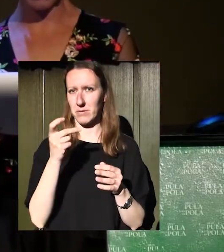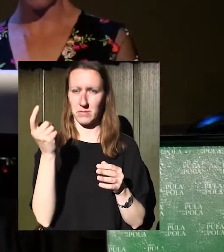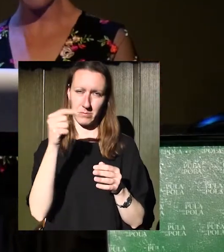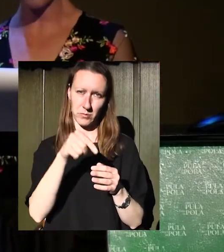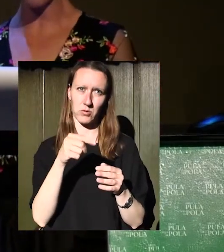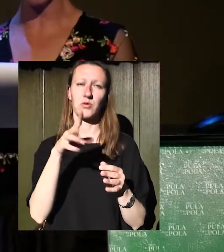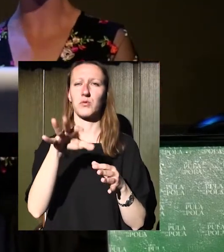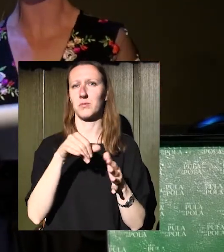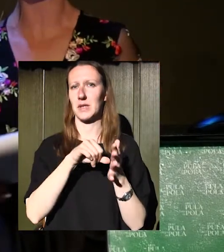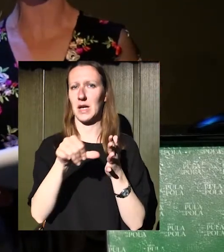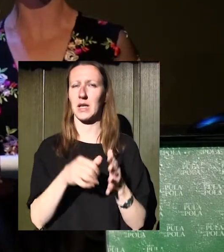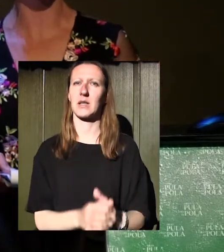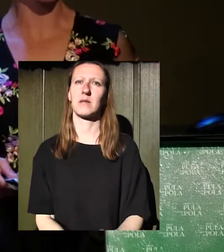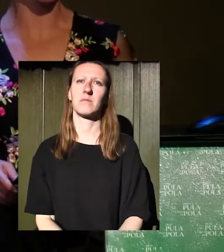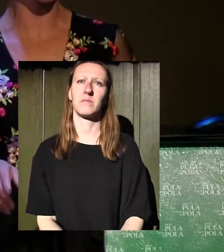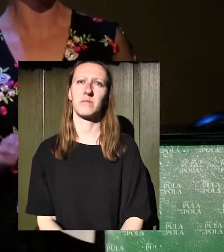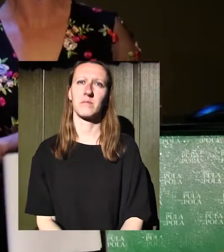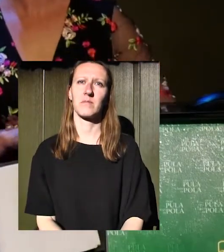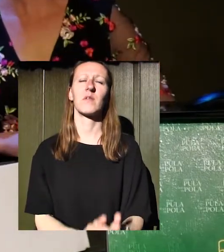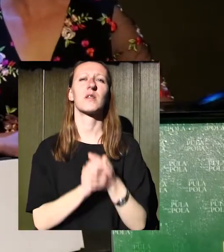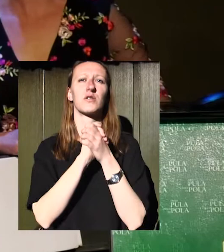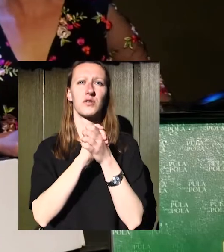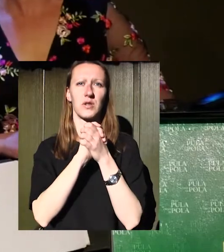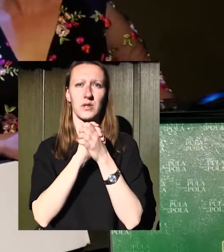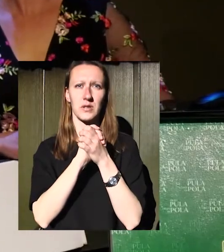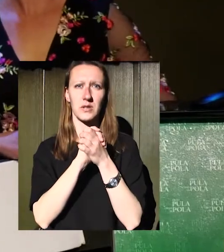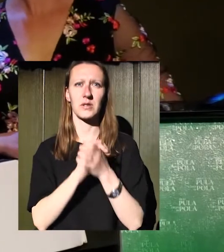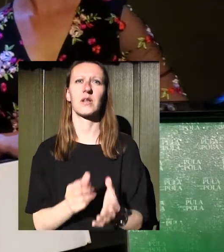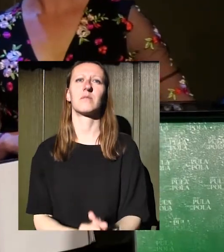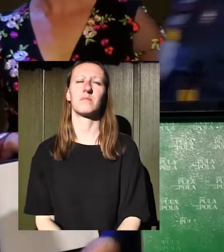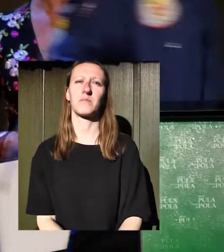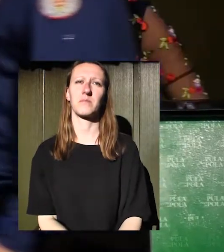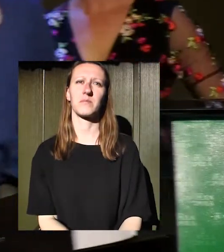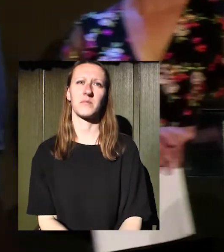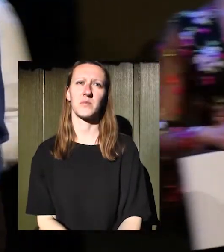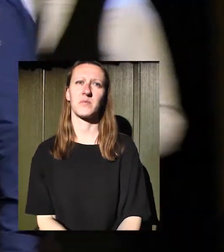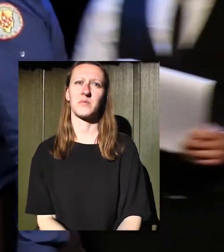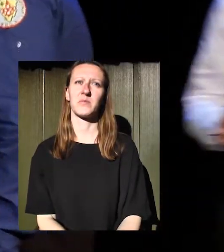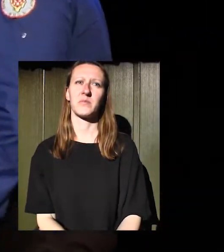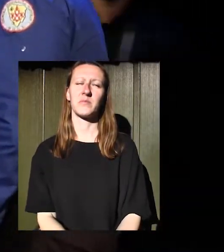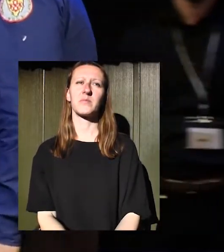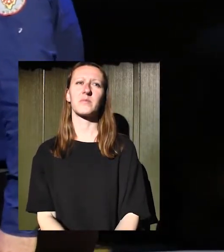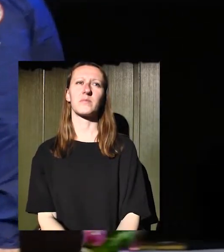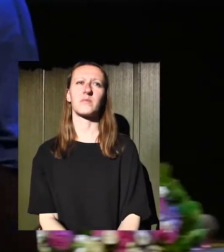predsjednika Mladena Perčića da preuzme nagradu. Čestitke. Congratulazioni.